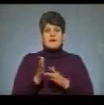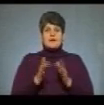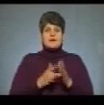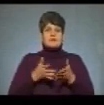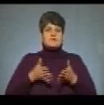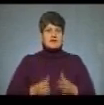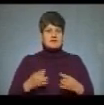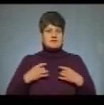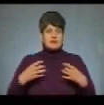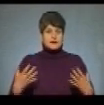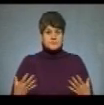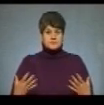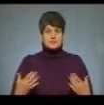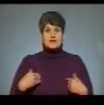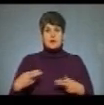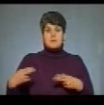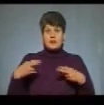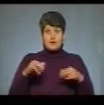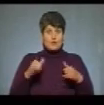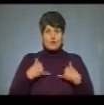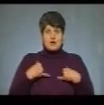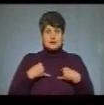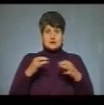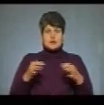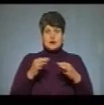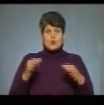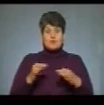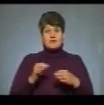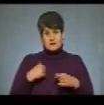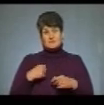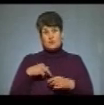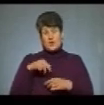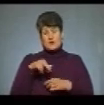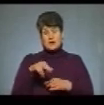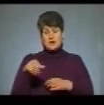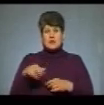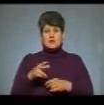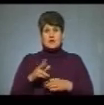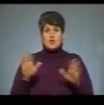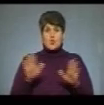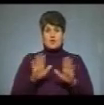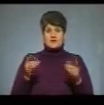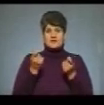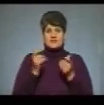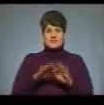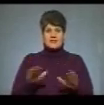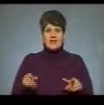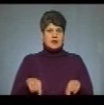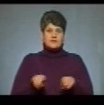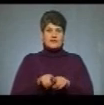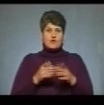Я приїхала з міста Солидару, та у нас ніколи так ходили, колядують, та трішки там дітей, але ніколи в